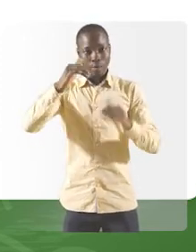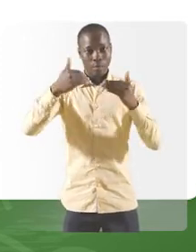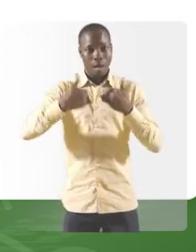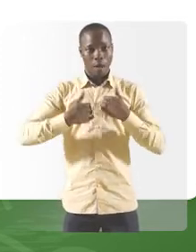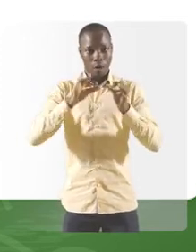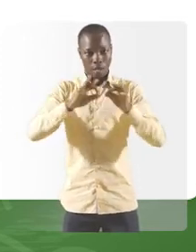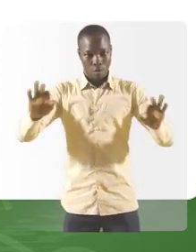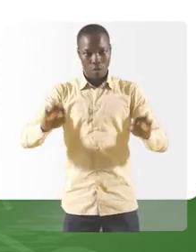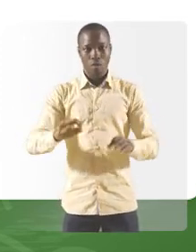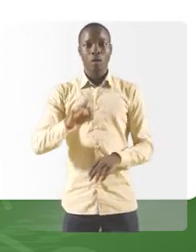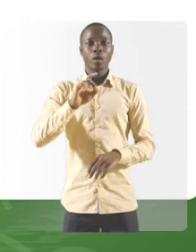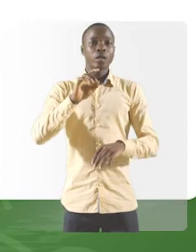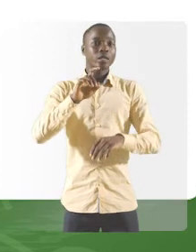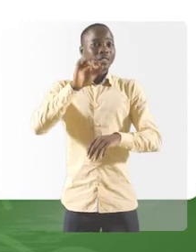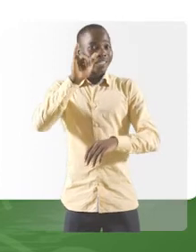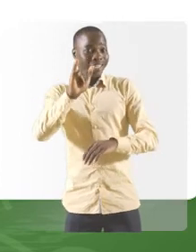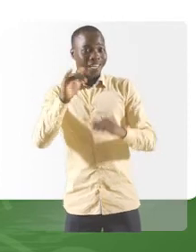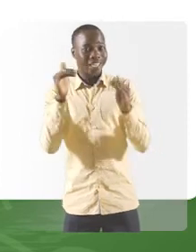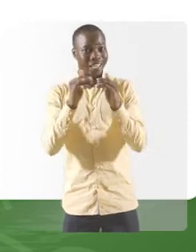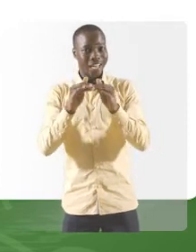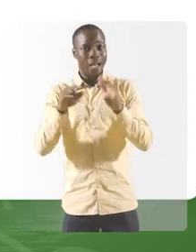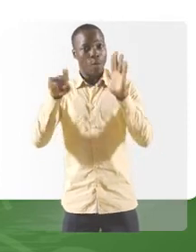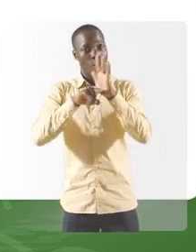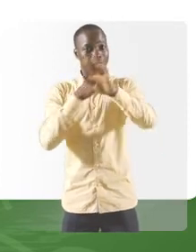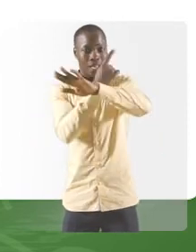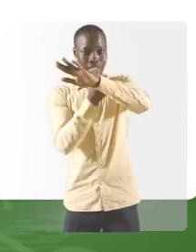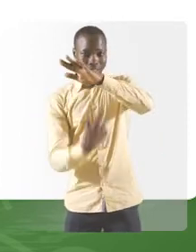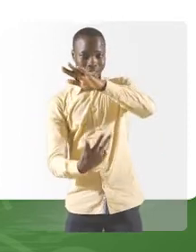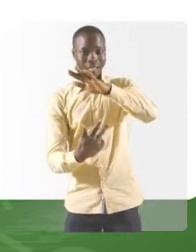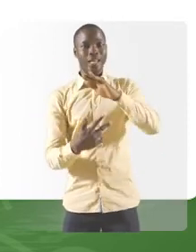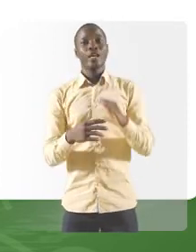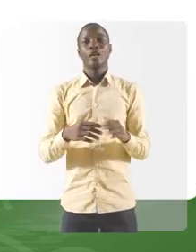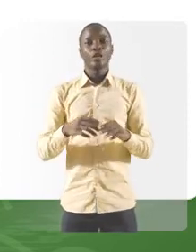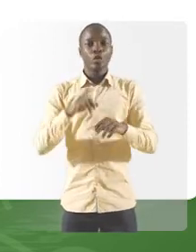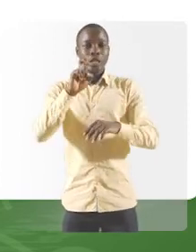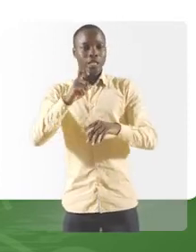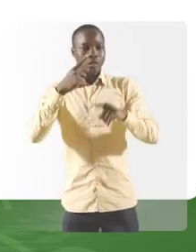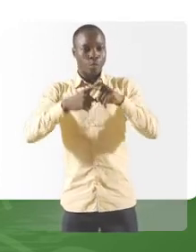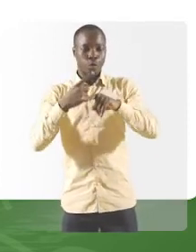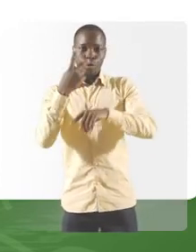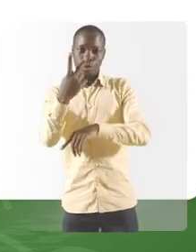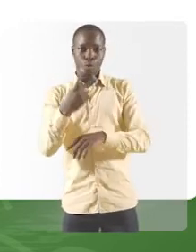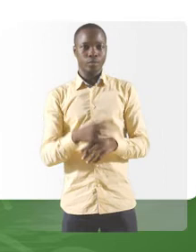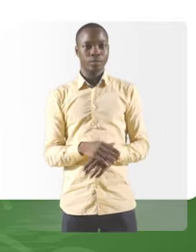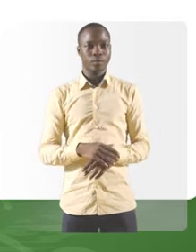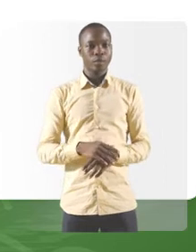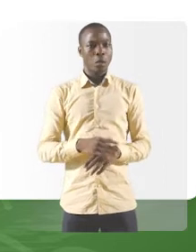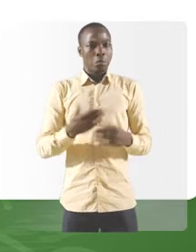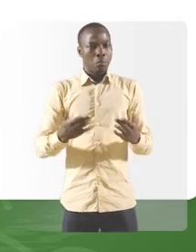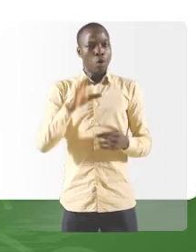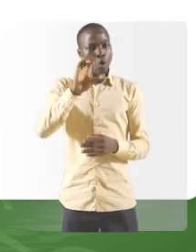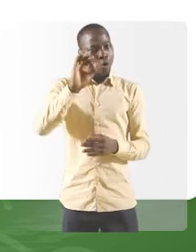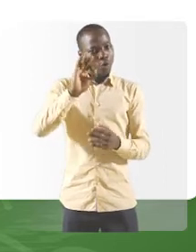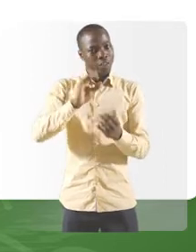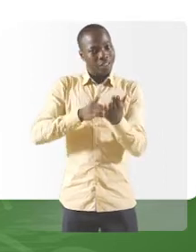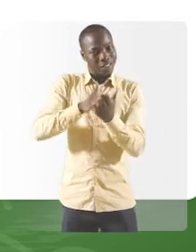équation Y égale à 1 tiers de X plus 2. Donc le coefficient directeur